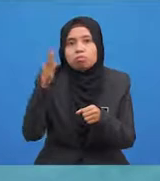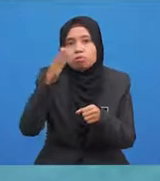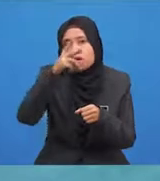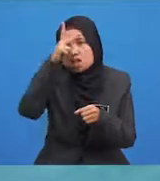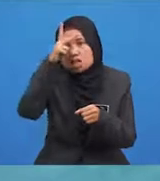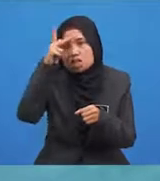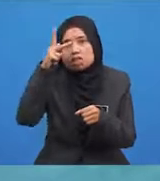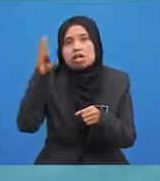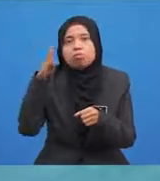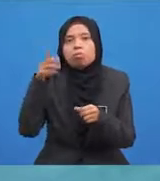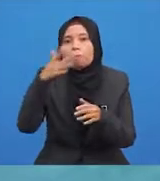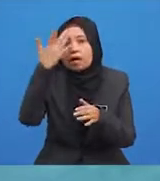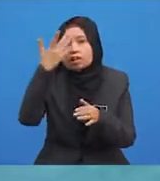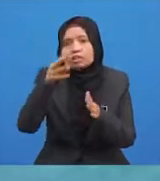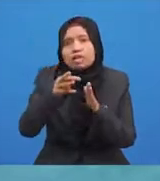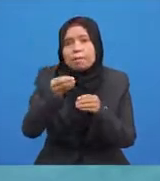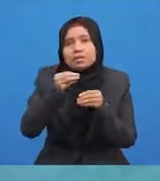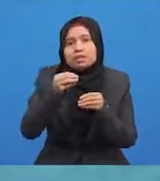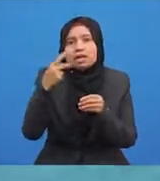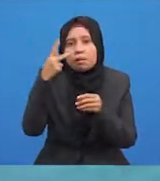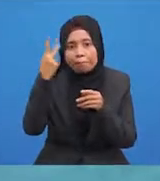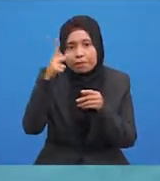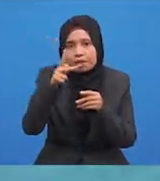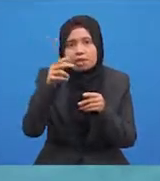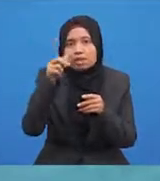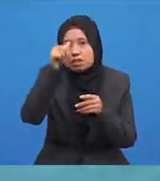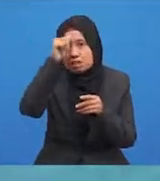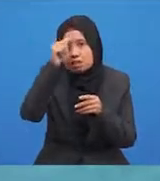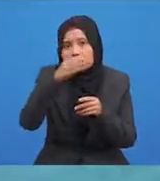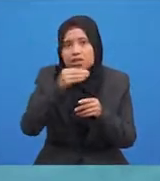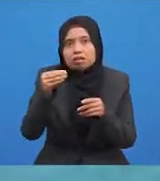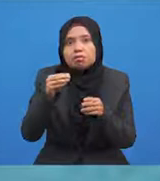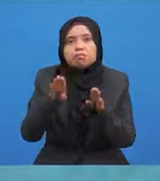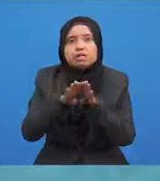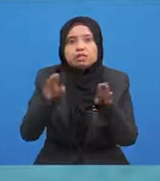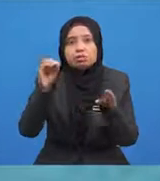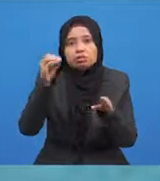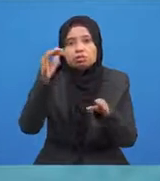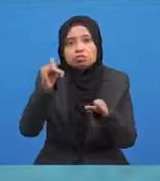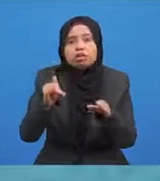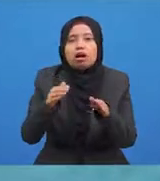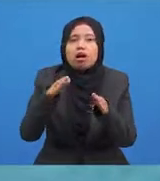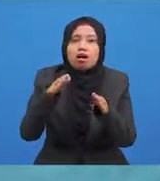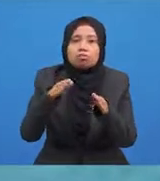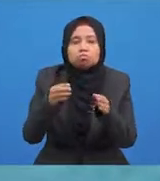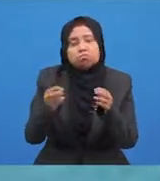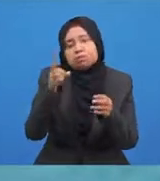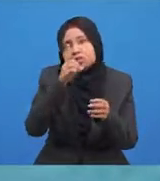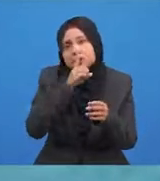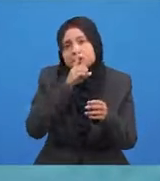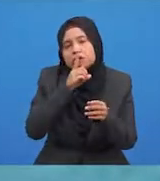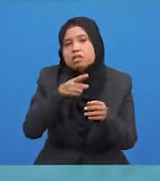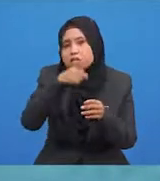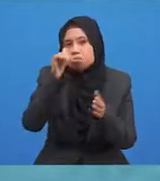menarik perhatian ayah berbanding Oren yang agak pendiam dan pasif. Hal ini